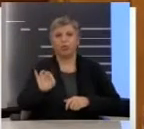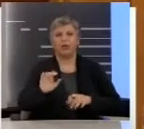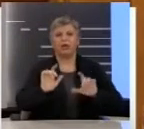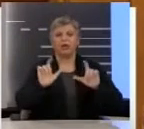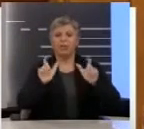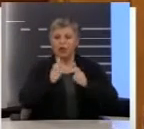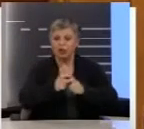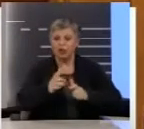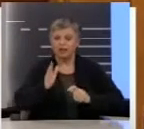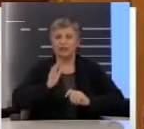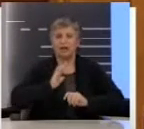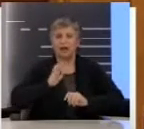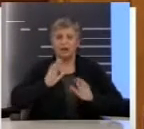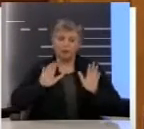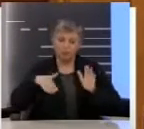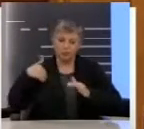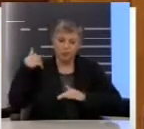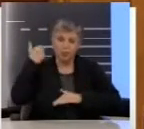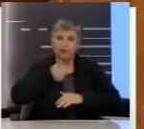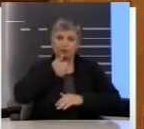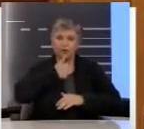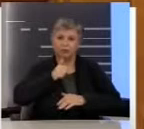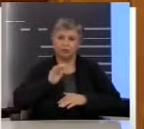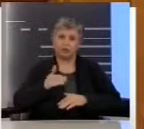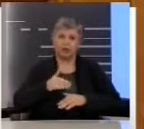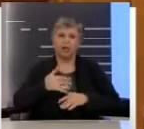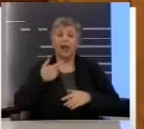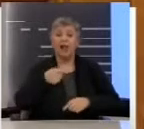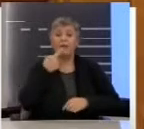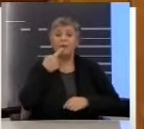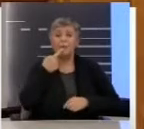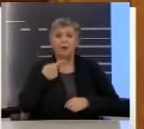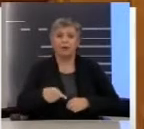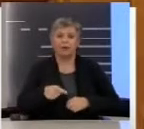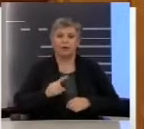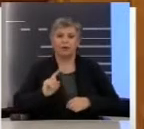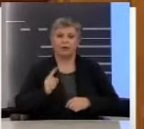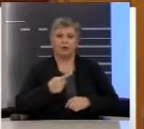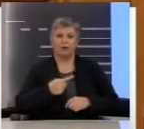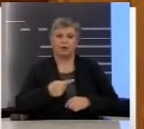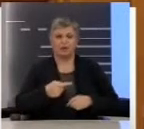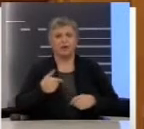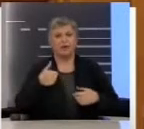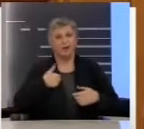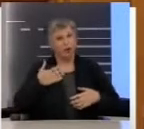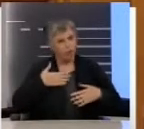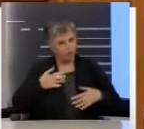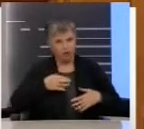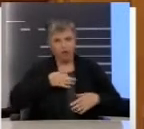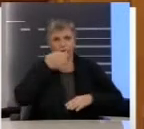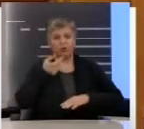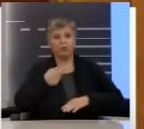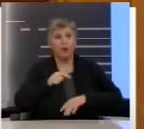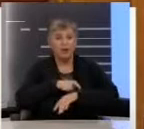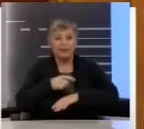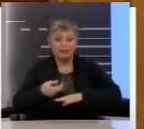Είναι, νομίζω, χυδαίο, είναι προσβολή και γι' αυτό το λέω, μου δίνει τη δυνατότητα να το πω από το βήμα